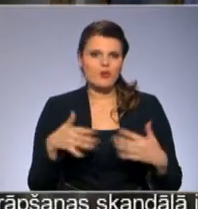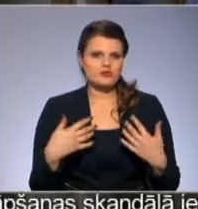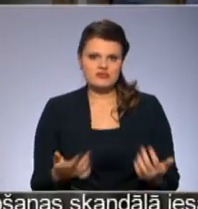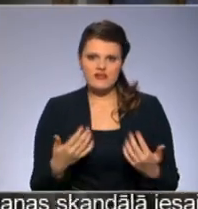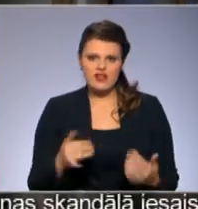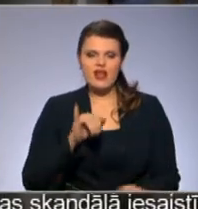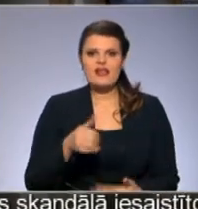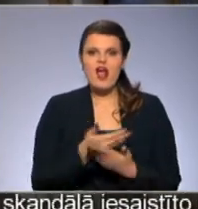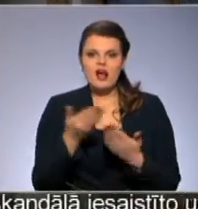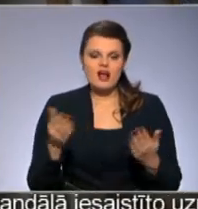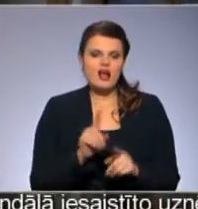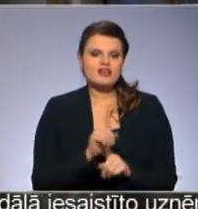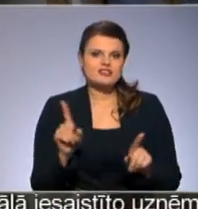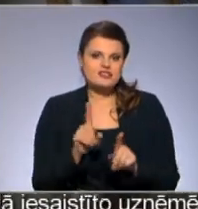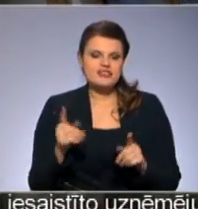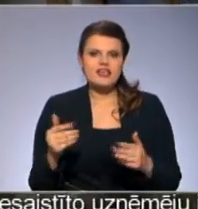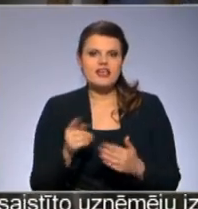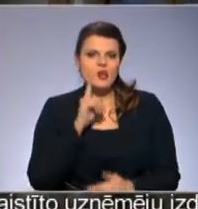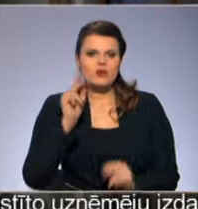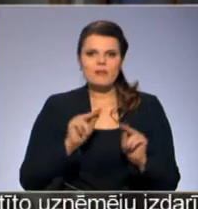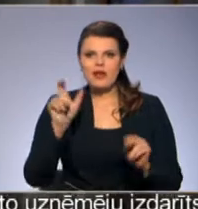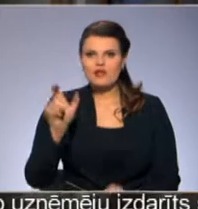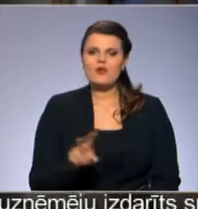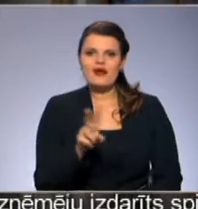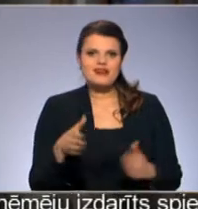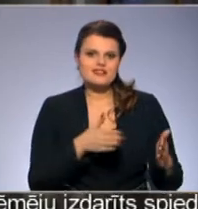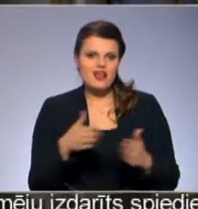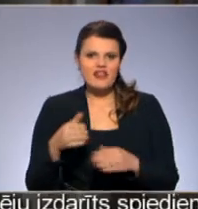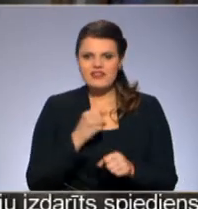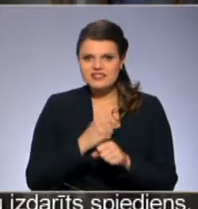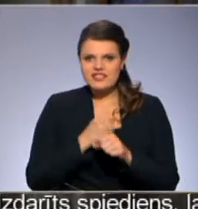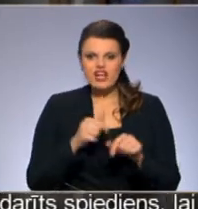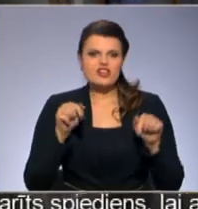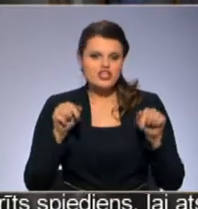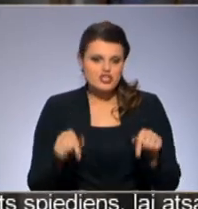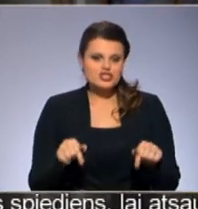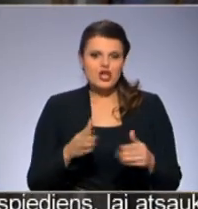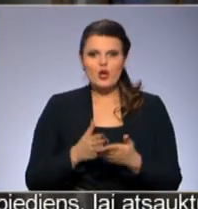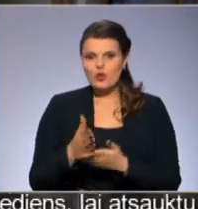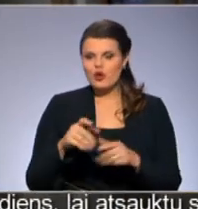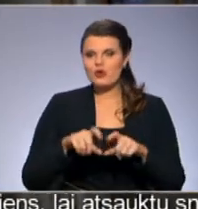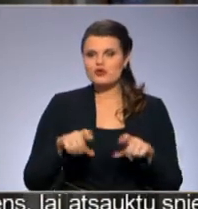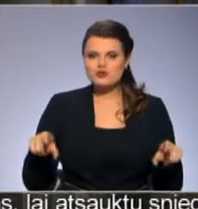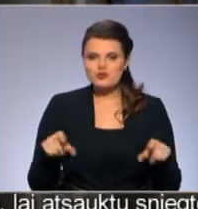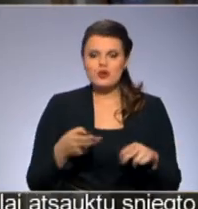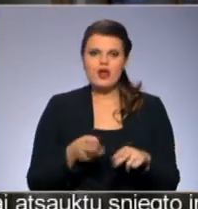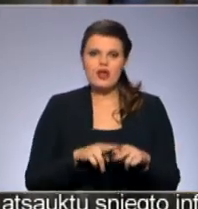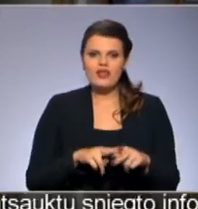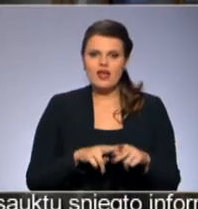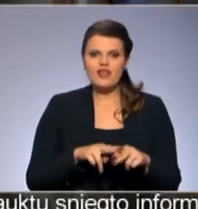Ja arī kāds ir šis jaunais pedagogs, kurš ir gatavs strādāt šajā jomā un skolā,